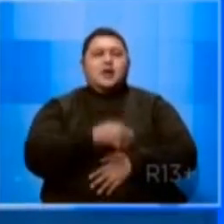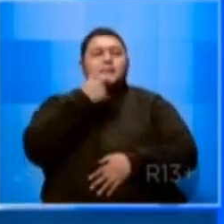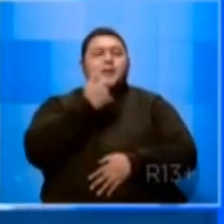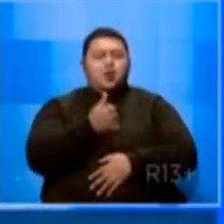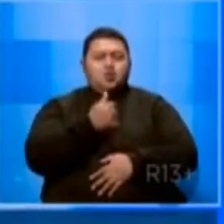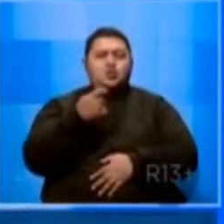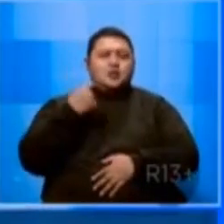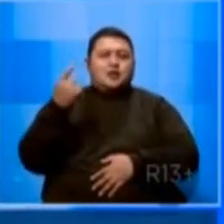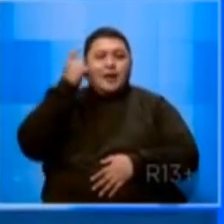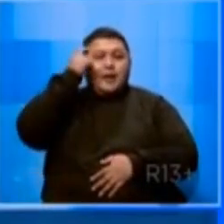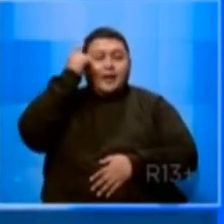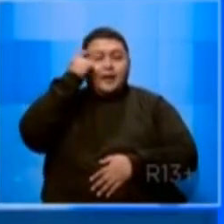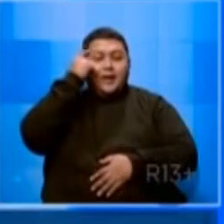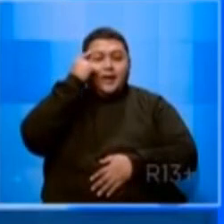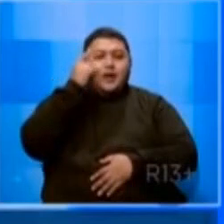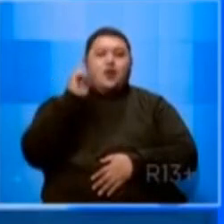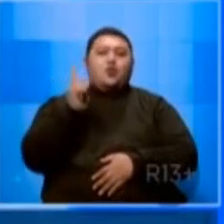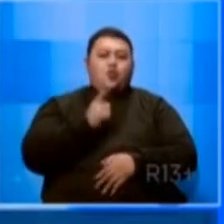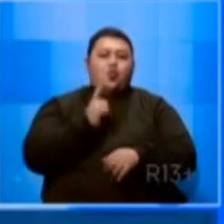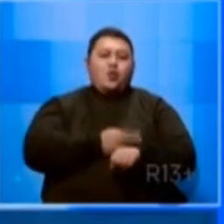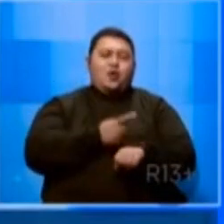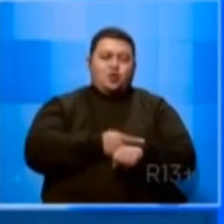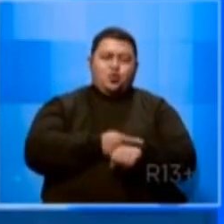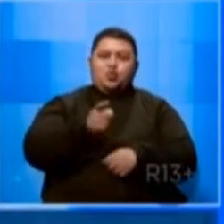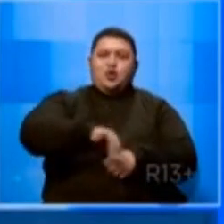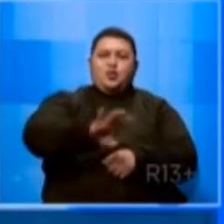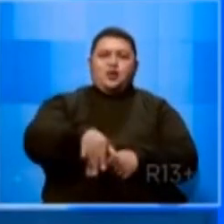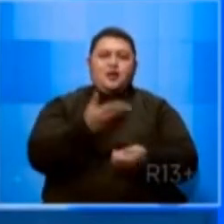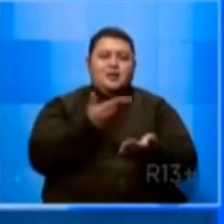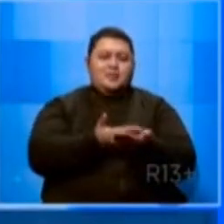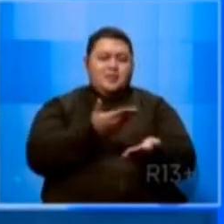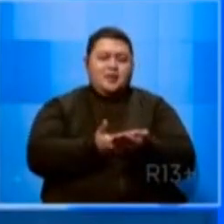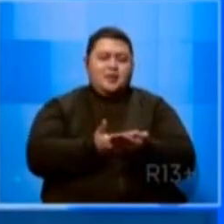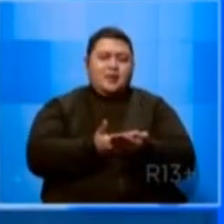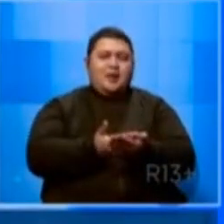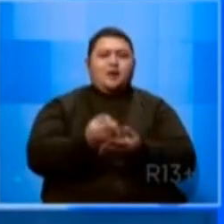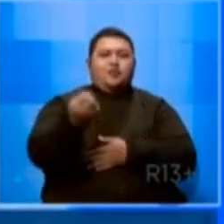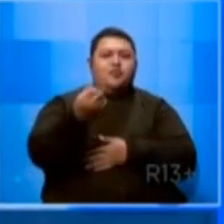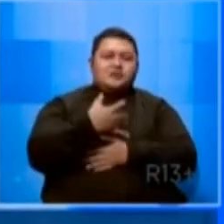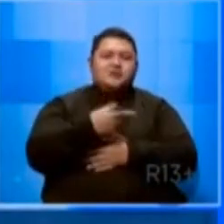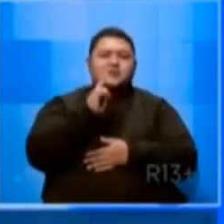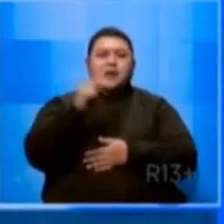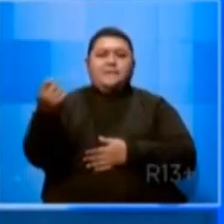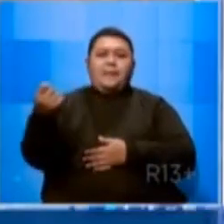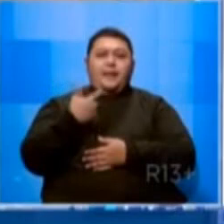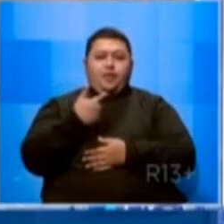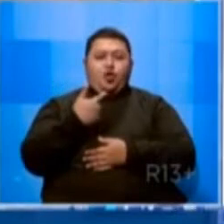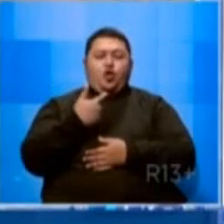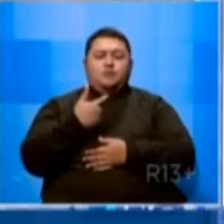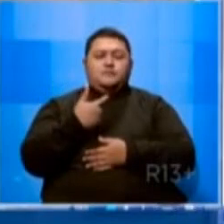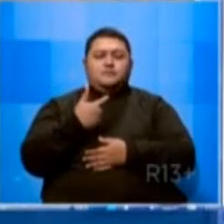ingat waktu keluarga diminta keterangan sebagai saksi pelapor pada tanggal